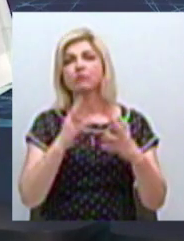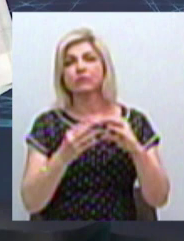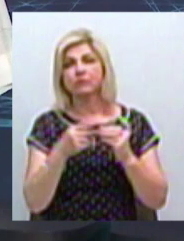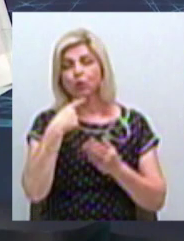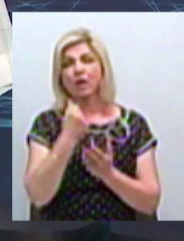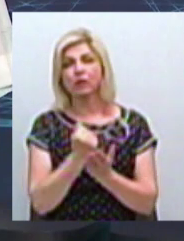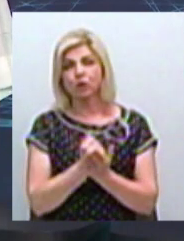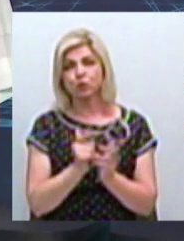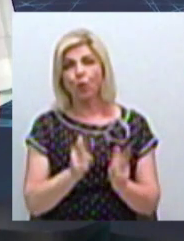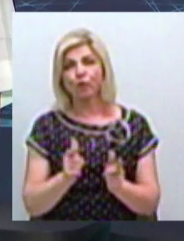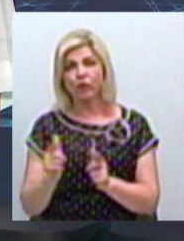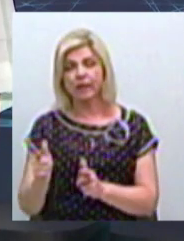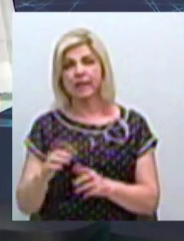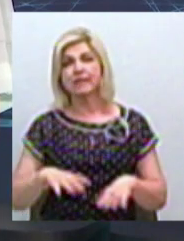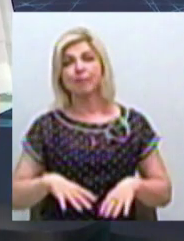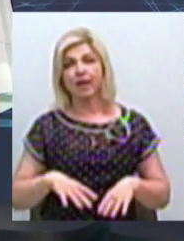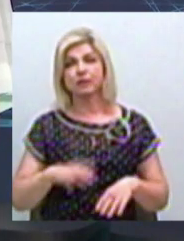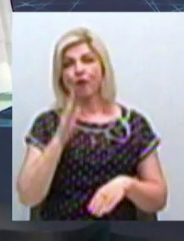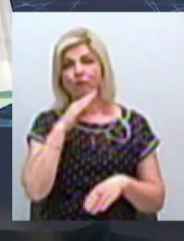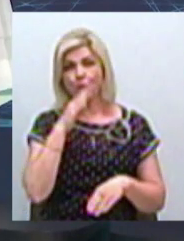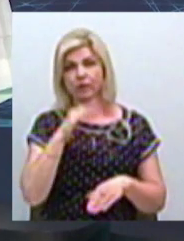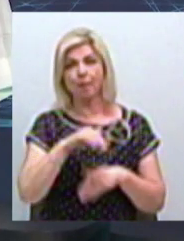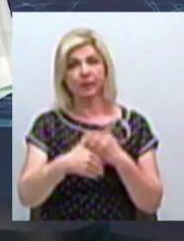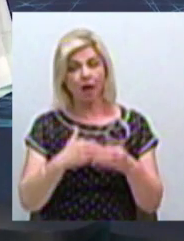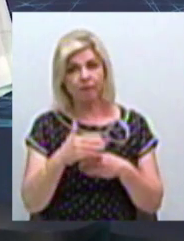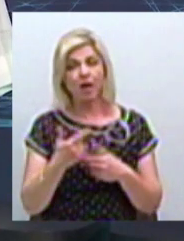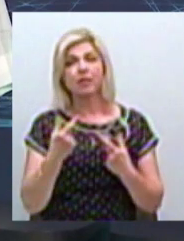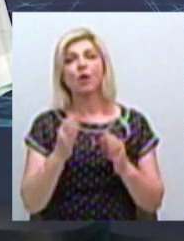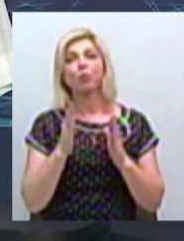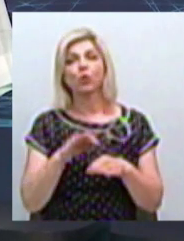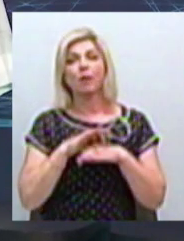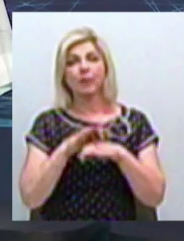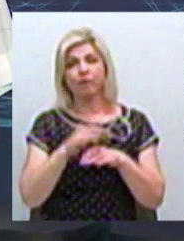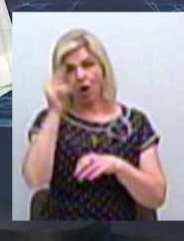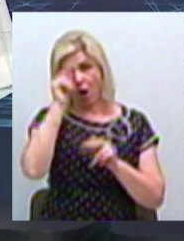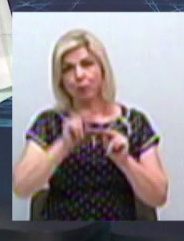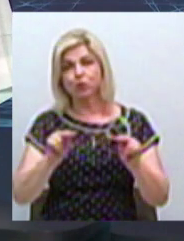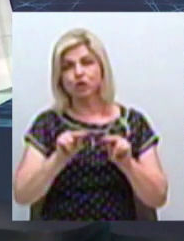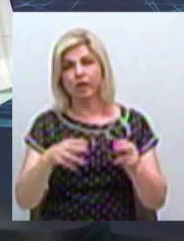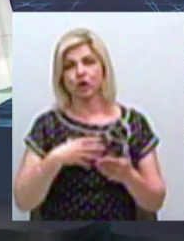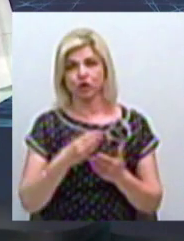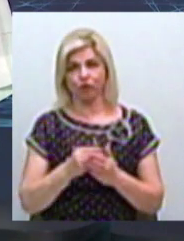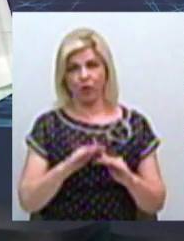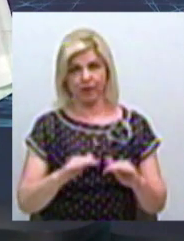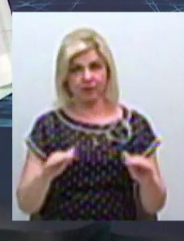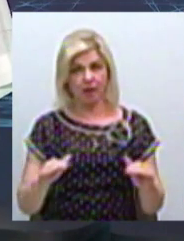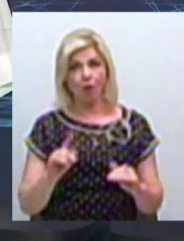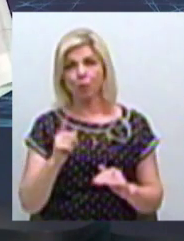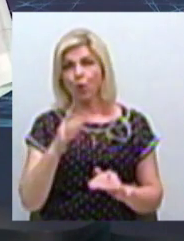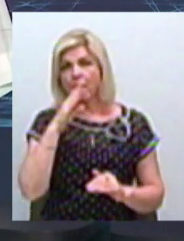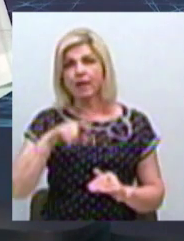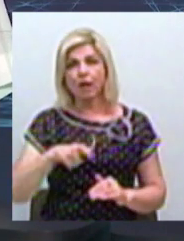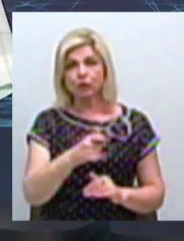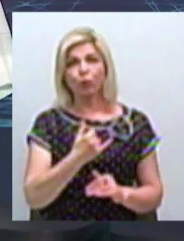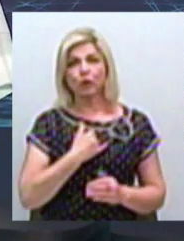інспекцією на водному транспорті зону, в якій вона буде проводити обучення своїх воспитателів. Тому що ріка у нас